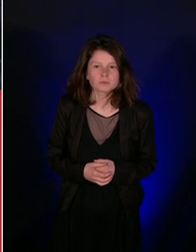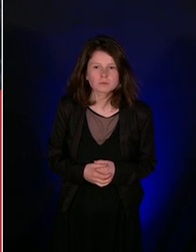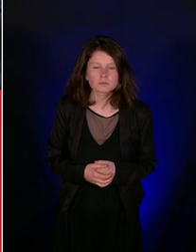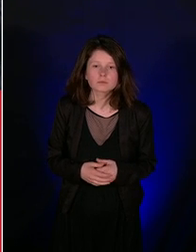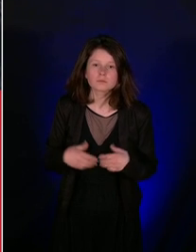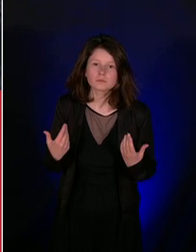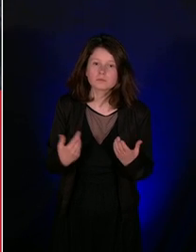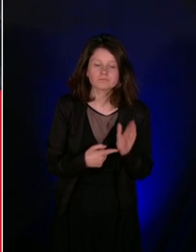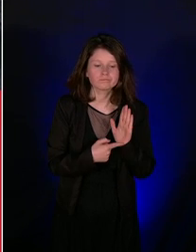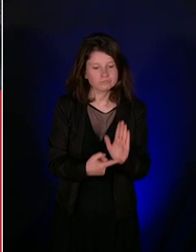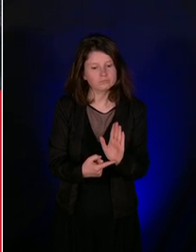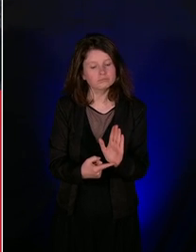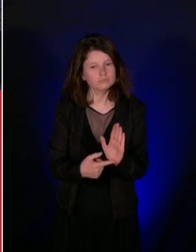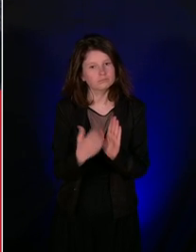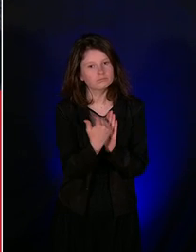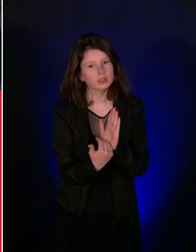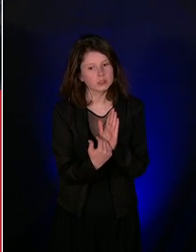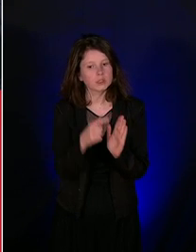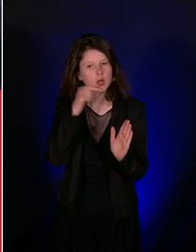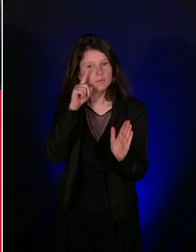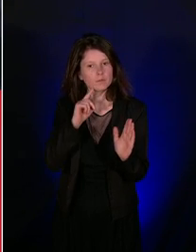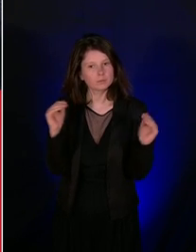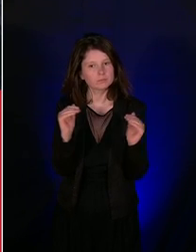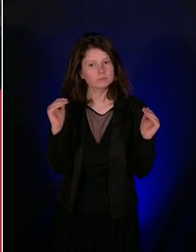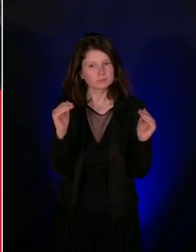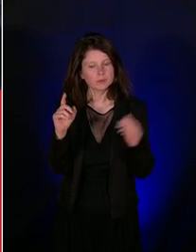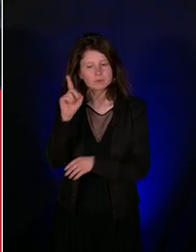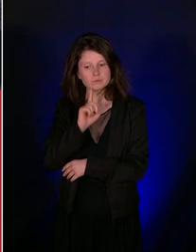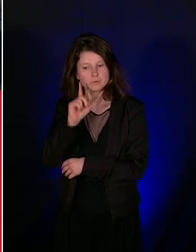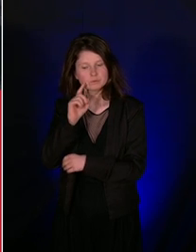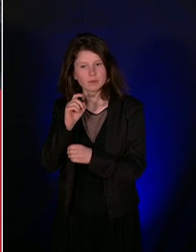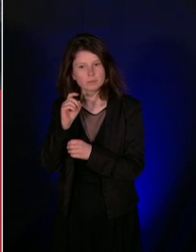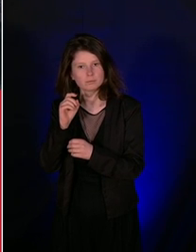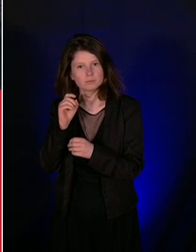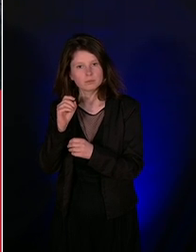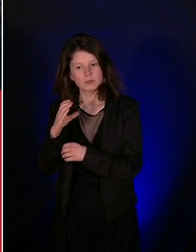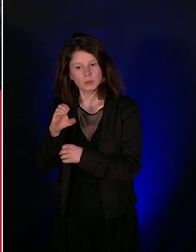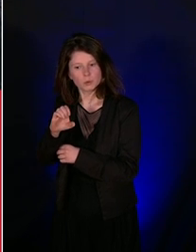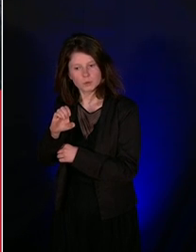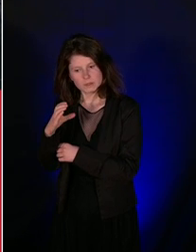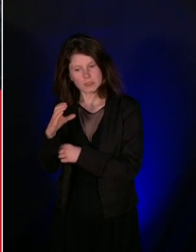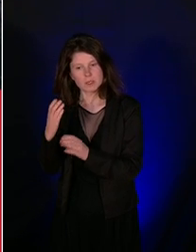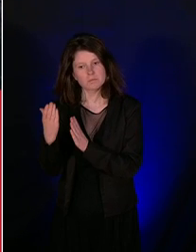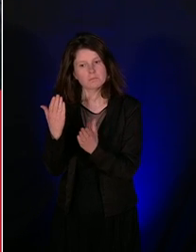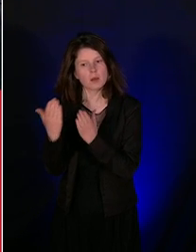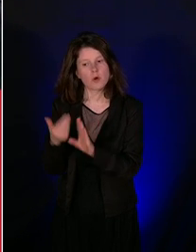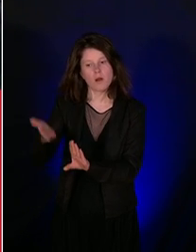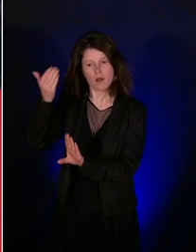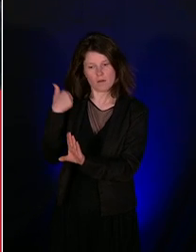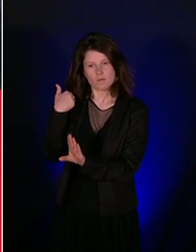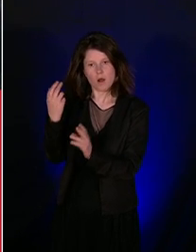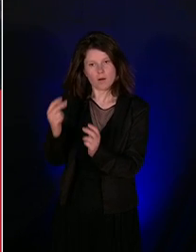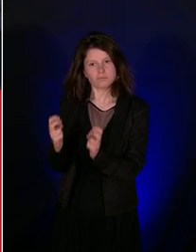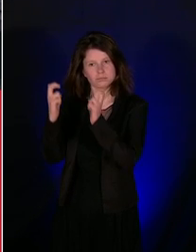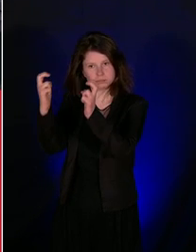une liste à parité le nombre de femmes proposé à la CEC bien supérieure qu'au précédent congrès comme je l'ai dit